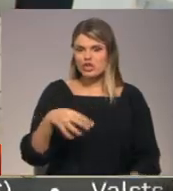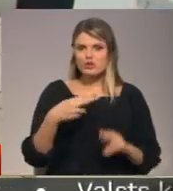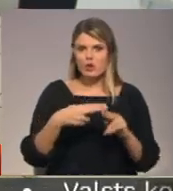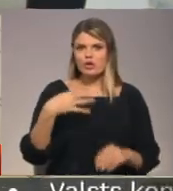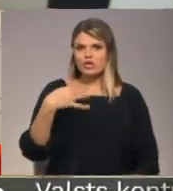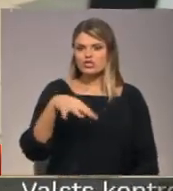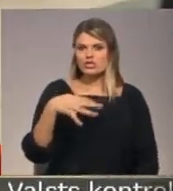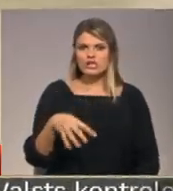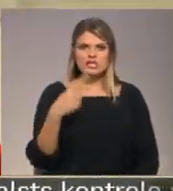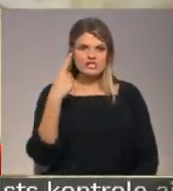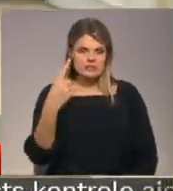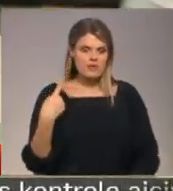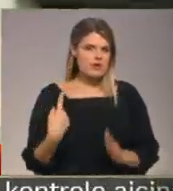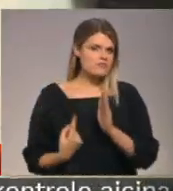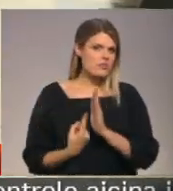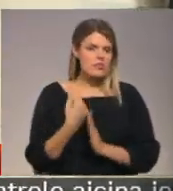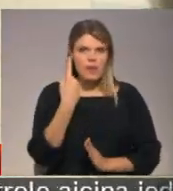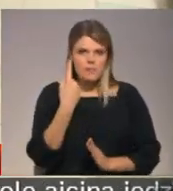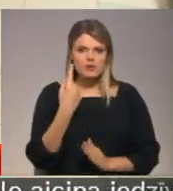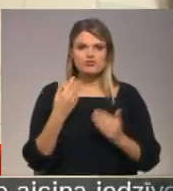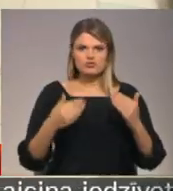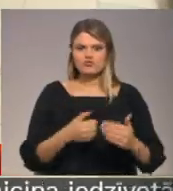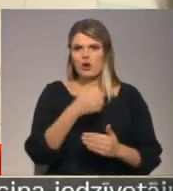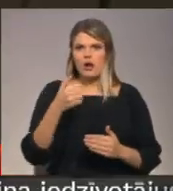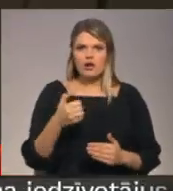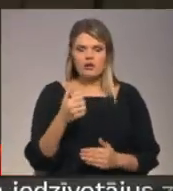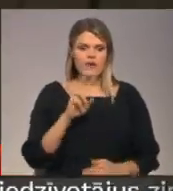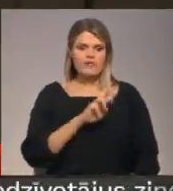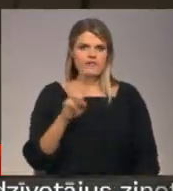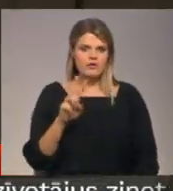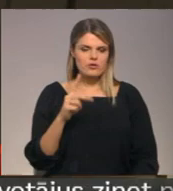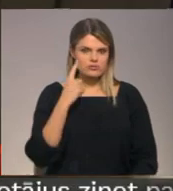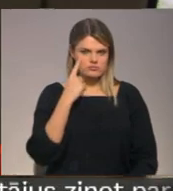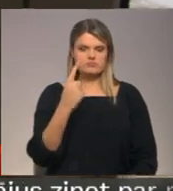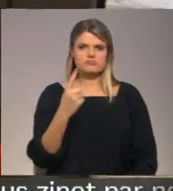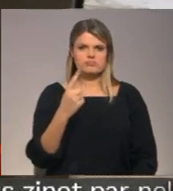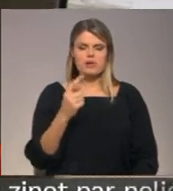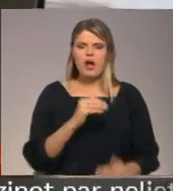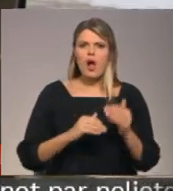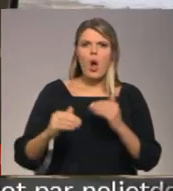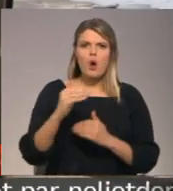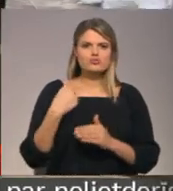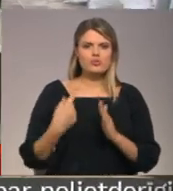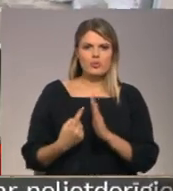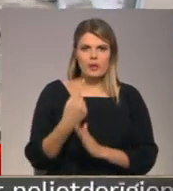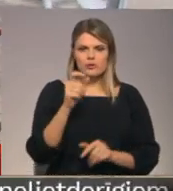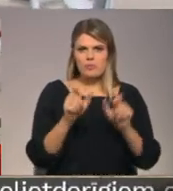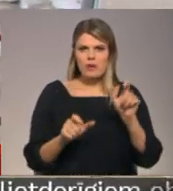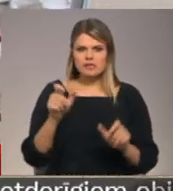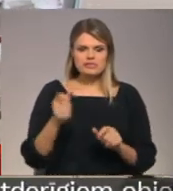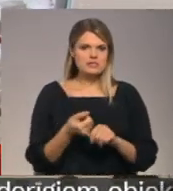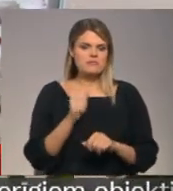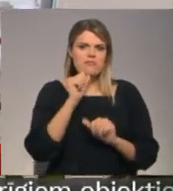pat 41 grādu augsta temperatūra ir šī gada gripas vīrusa īpašā pazīme. Ar tik augstu temperatūru pacients